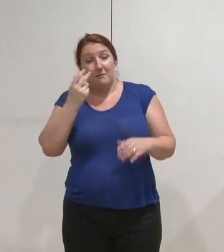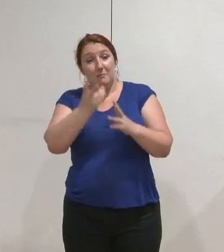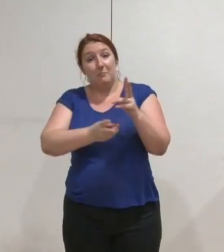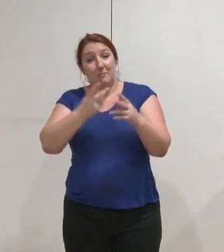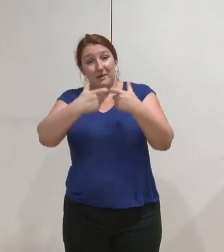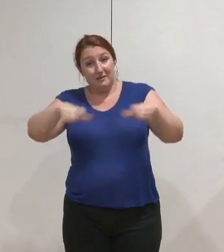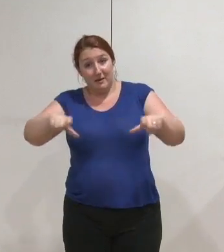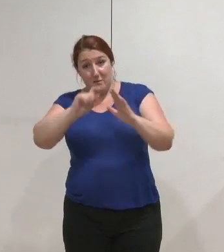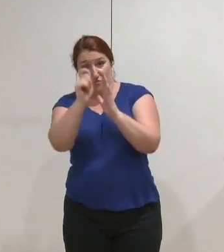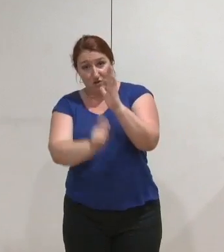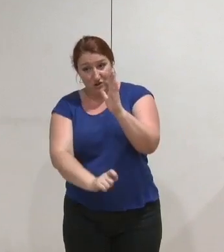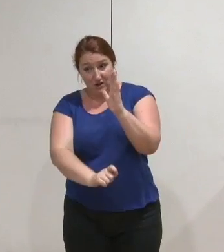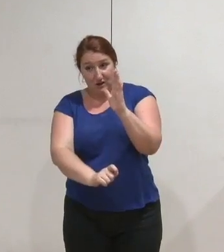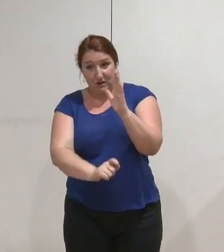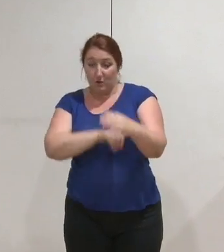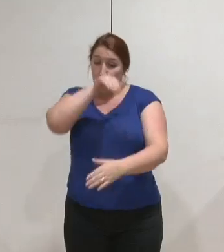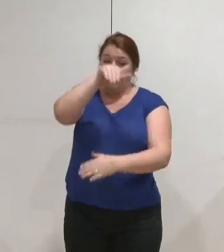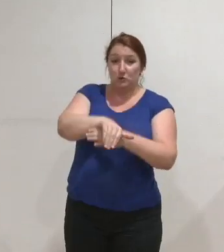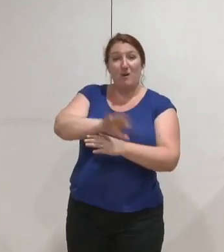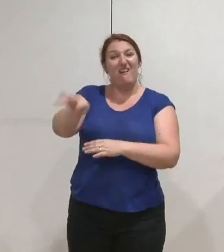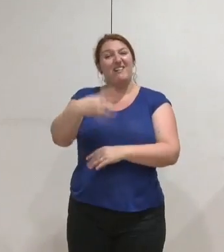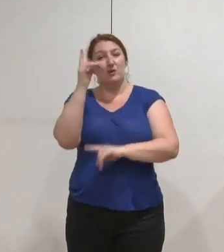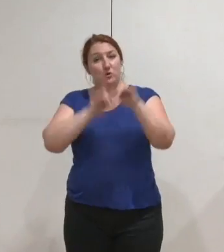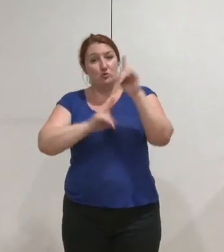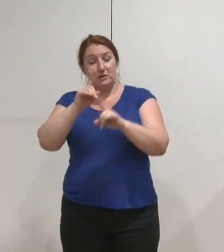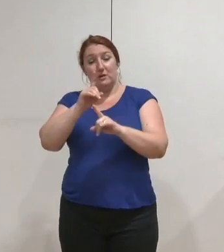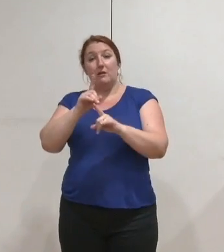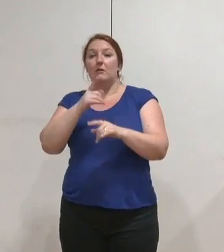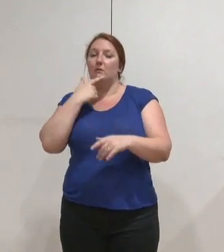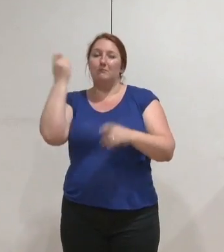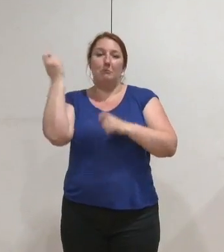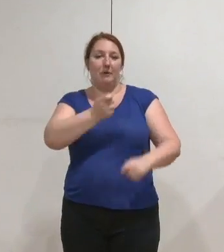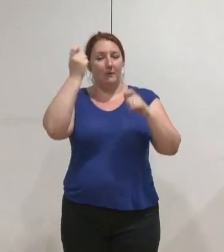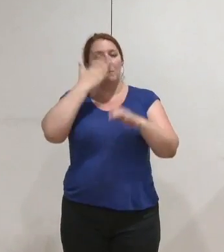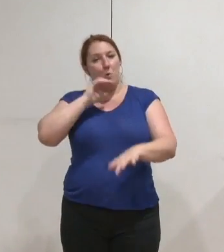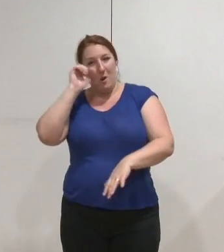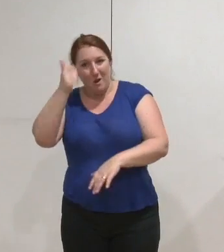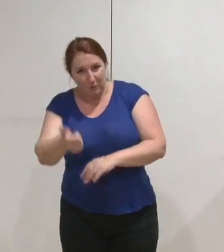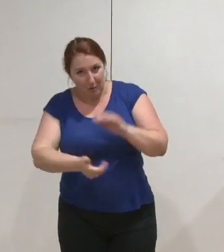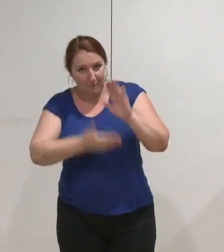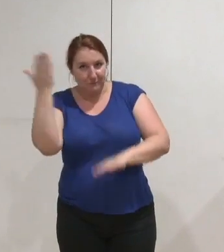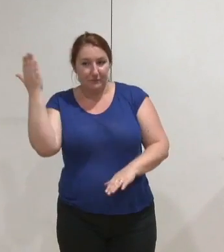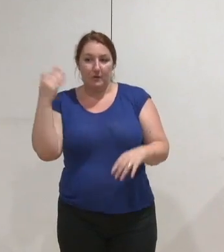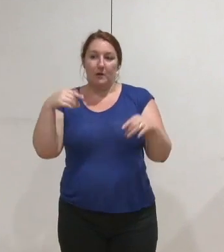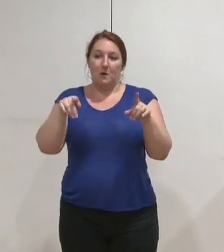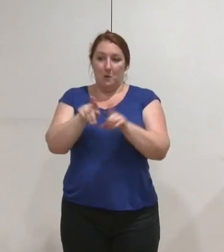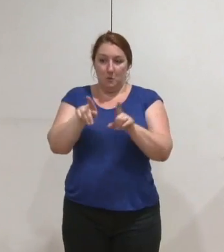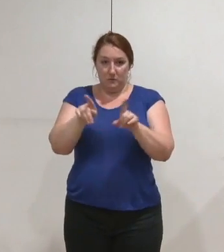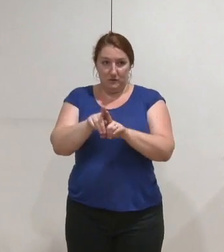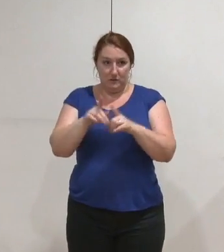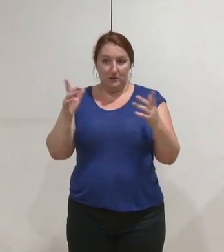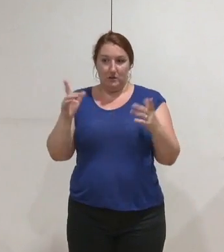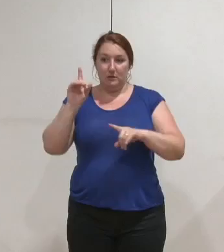cher si on attend le lendemain que si on repart le soir du 14 juillet par exemple d'autre part si j'y vais effectivement pour